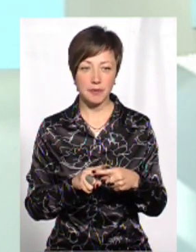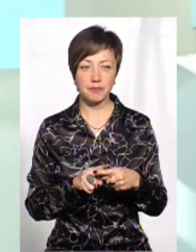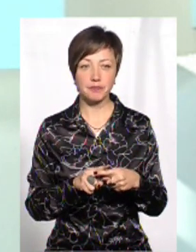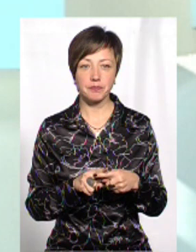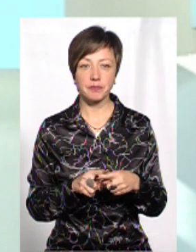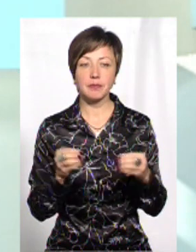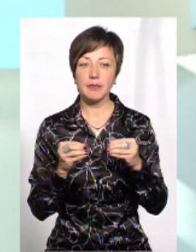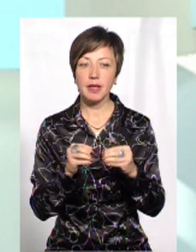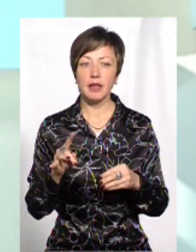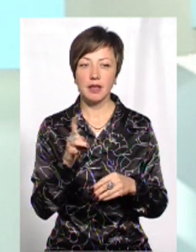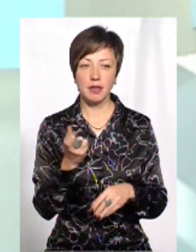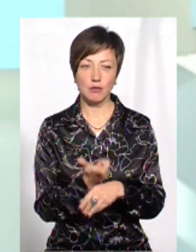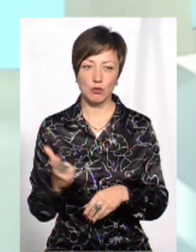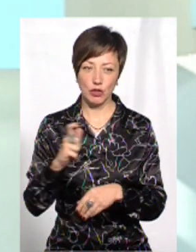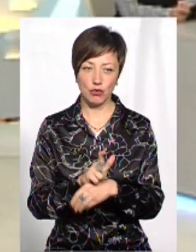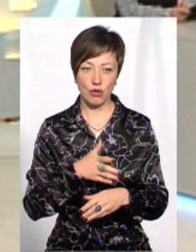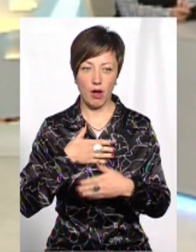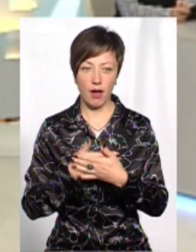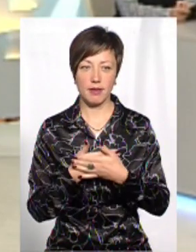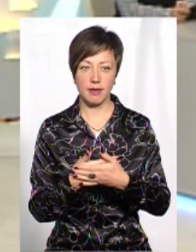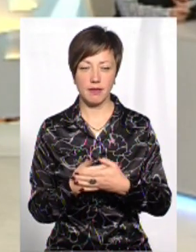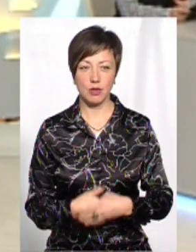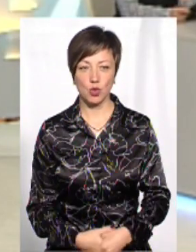із 10 разів більшою активністю.